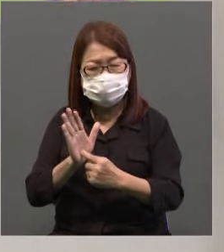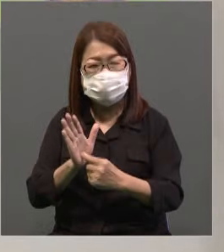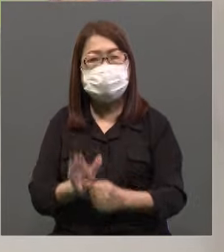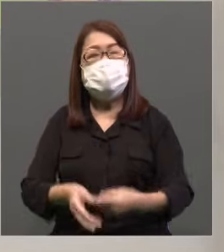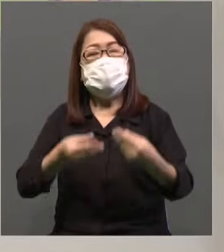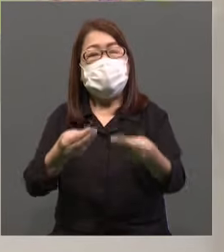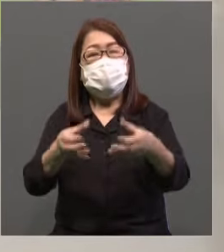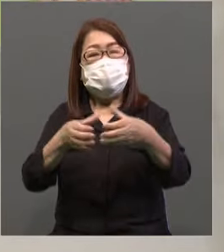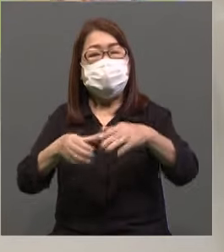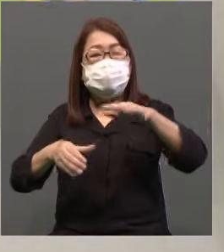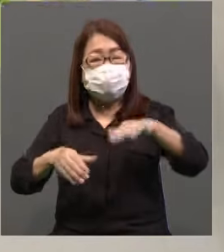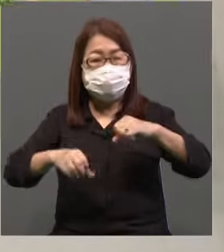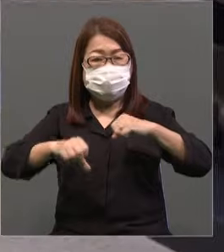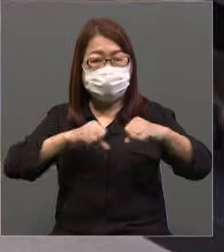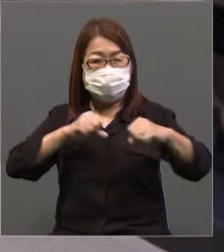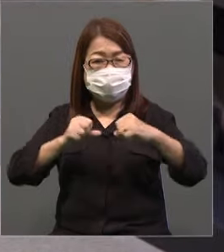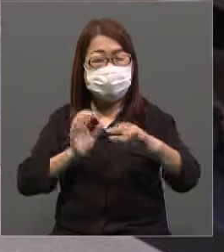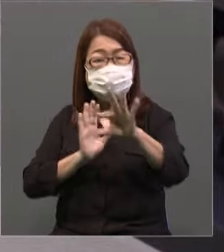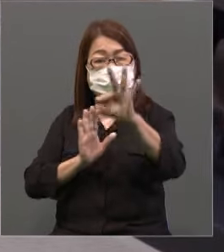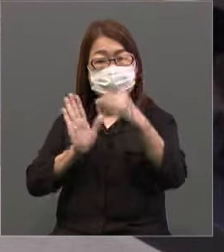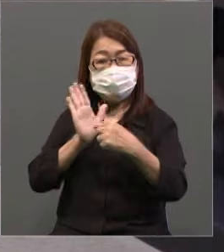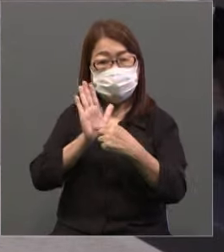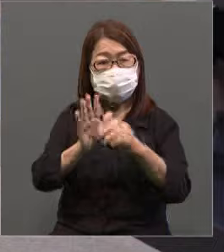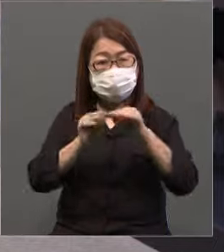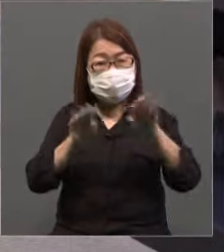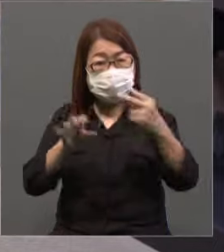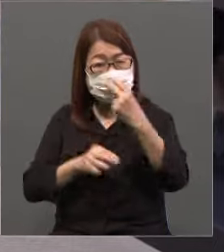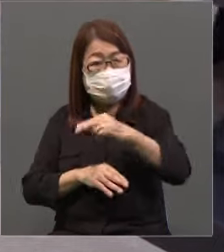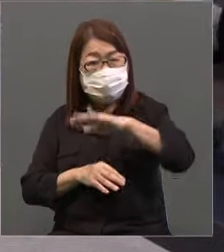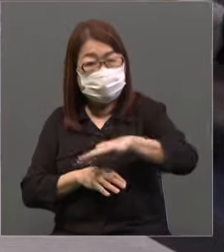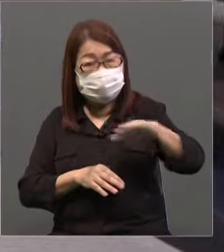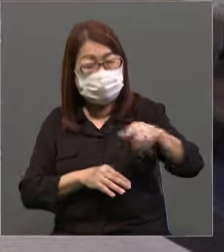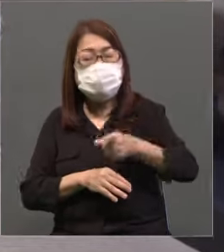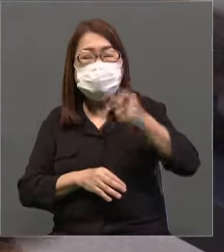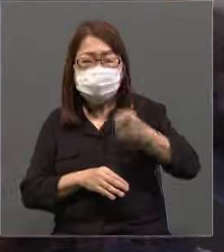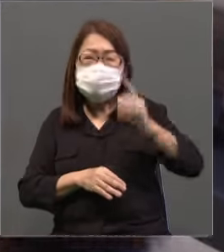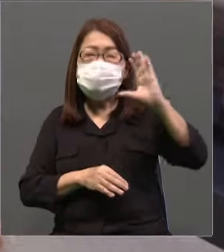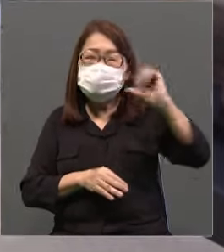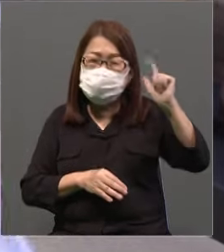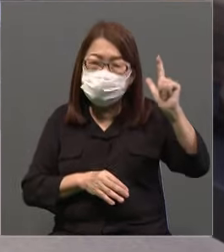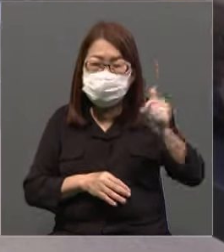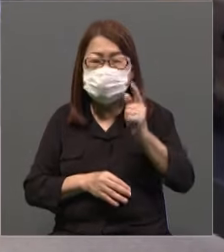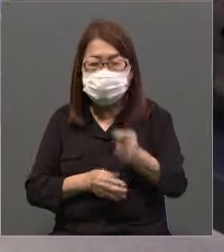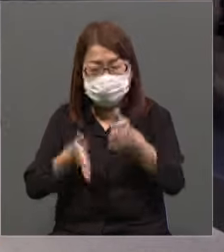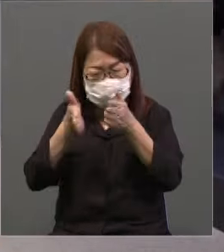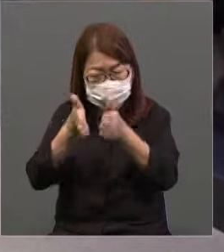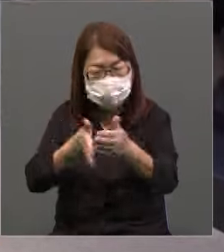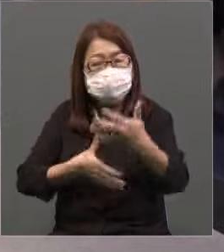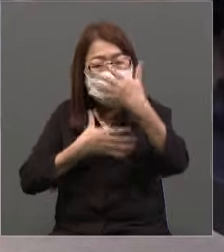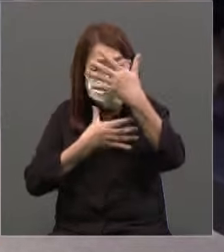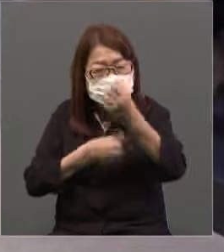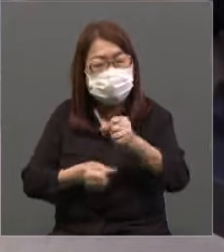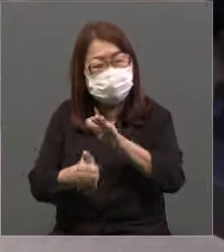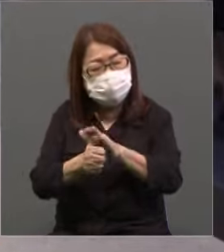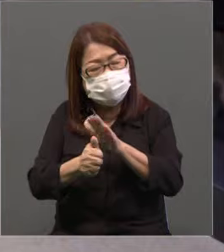ชนหยิบยกขึ้นมานำเสนอให้เห็นว่าเด็กเล็กเป็นวัยที่พ่อแม่ผู้ปกครองควรให้ความสำคัญเอาใจใส่ดูแล